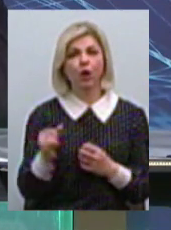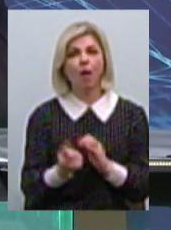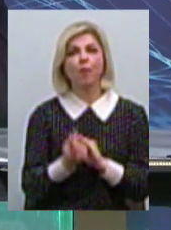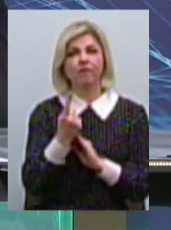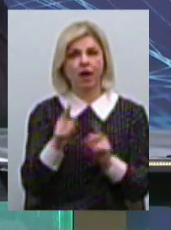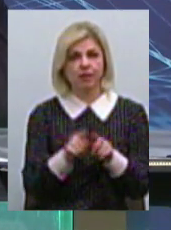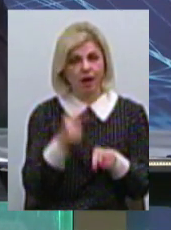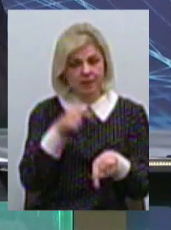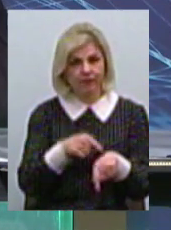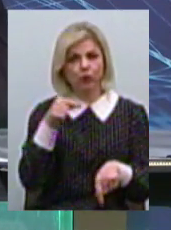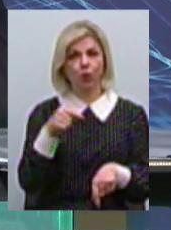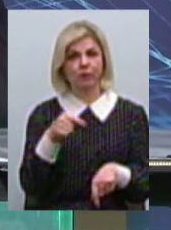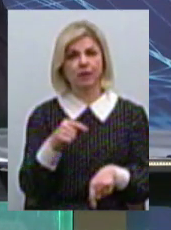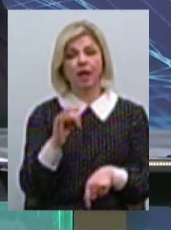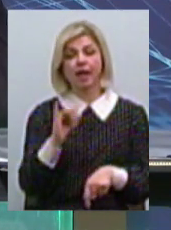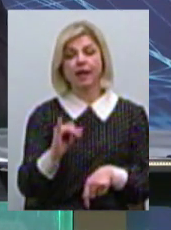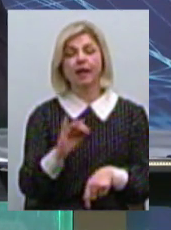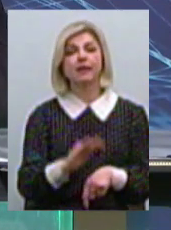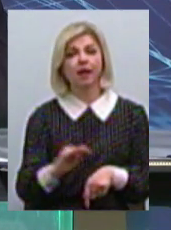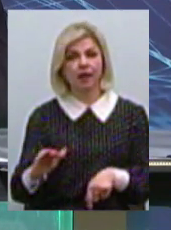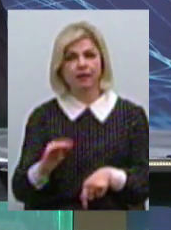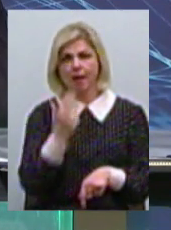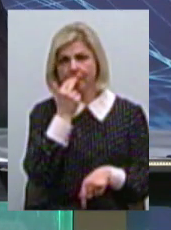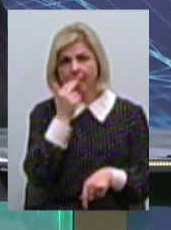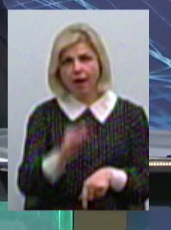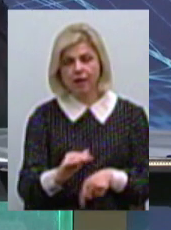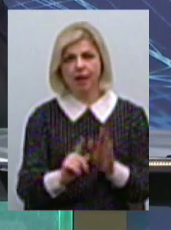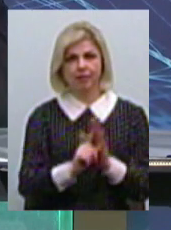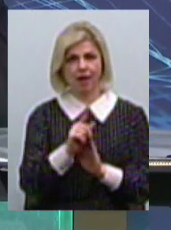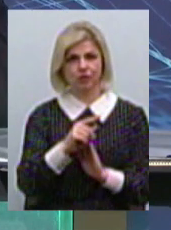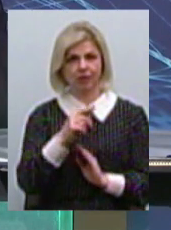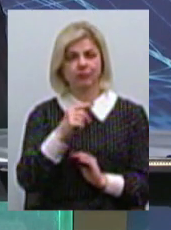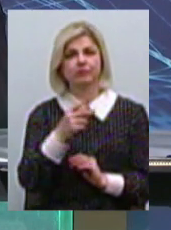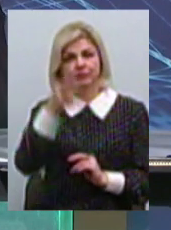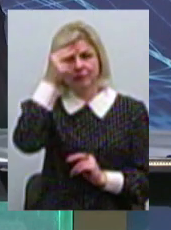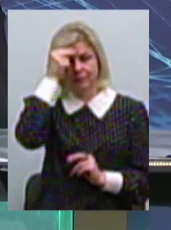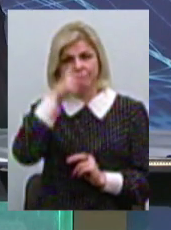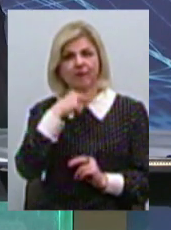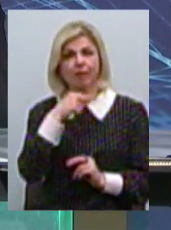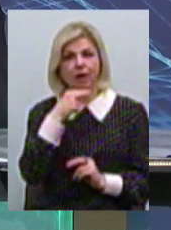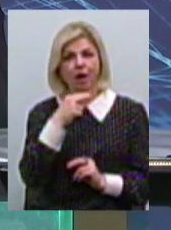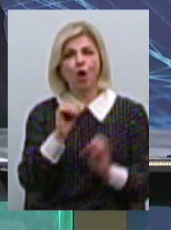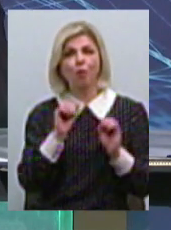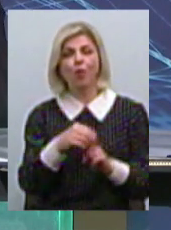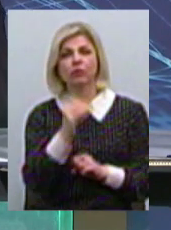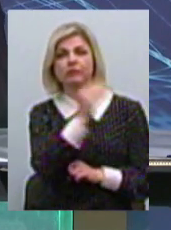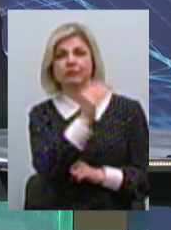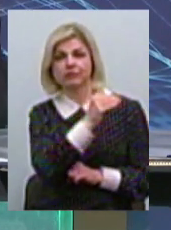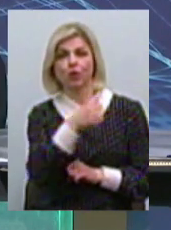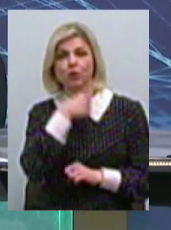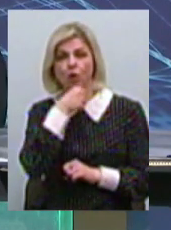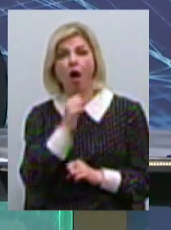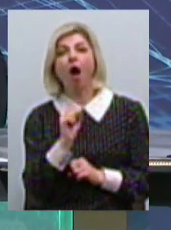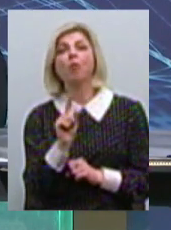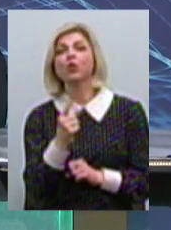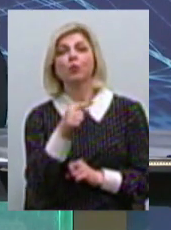правосвідомість, і вона вже з маличку, вона починає звертати на це увагу. І може звернути до дорослого і сказати, а чому ти